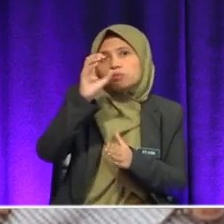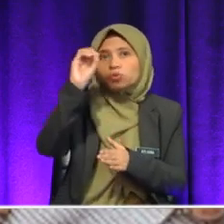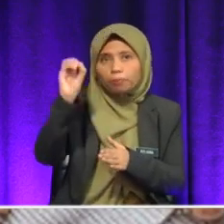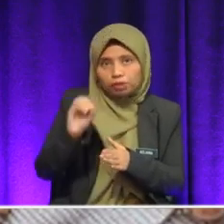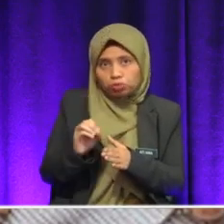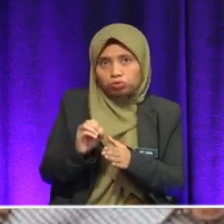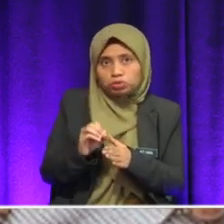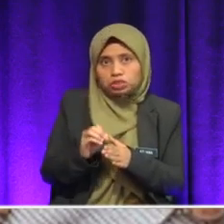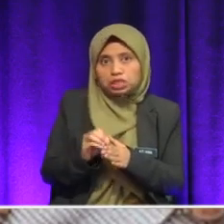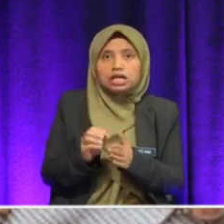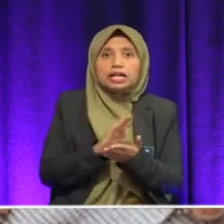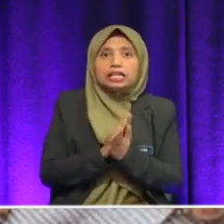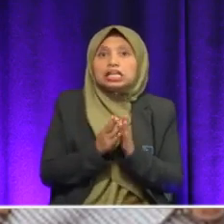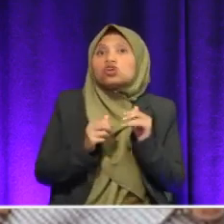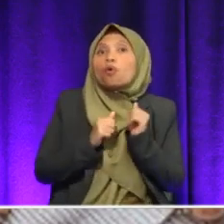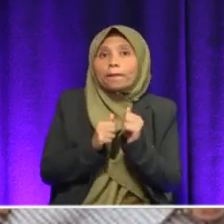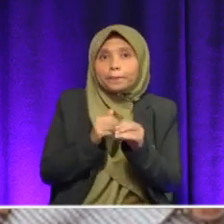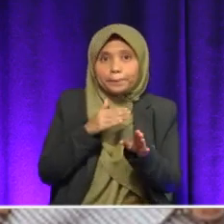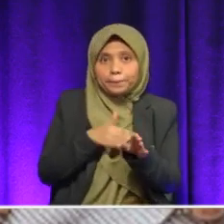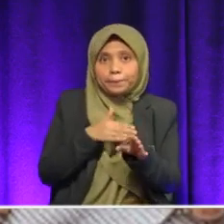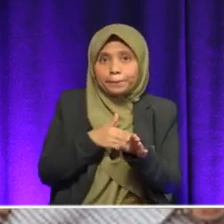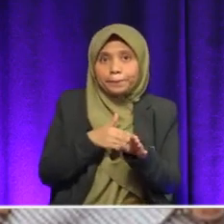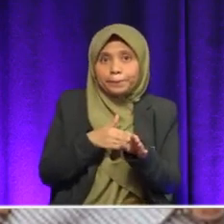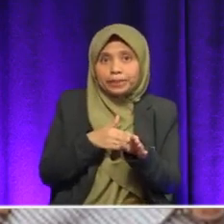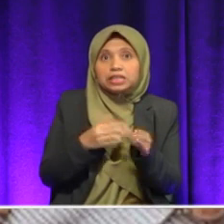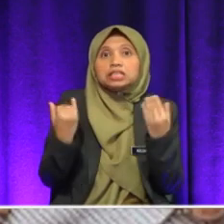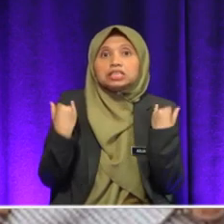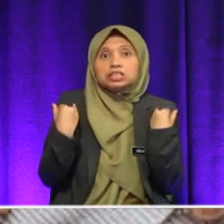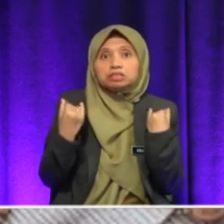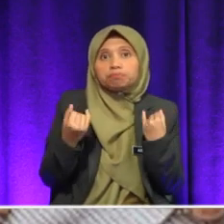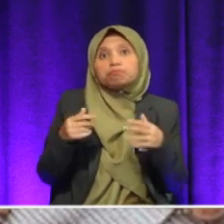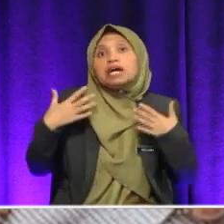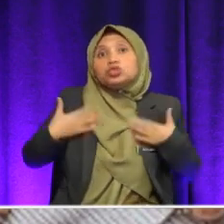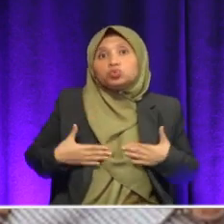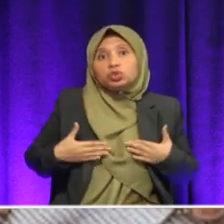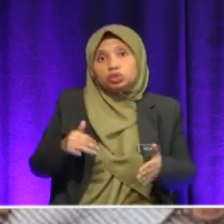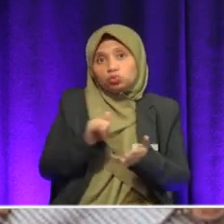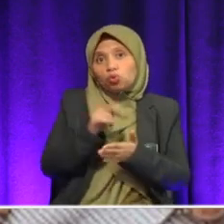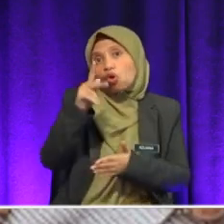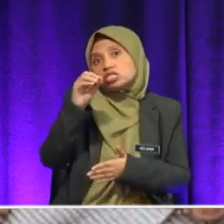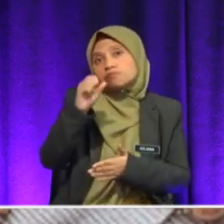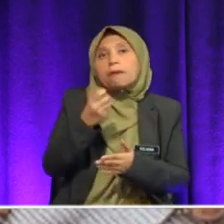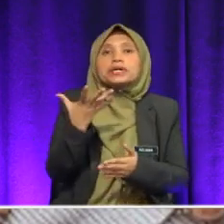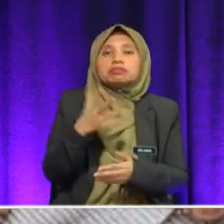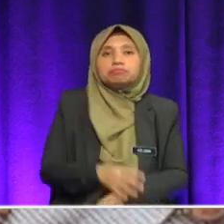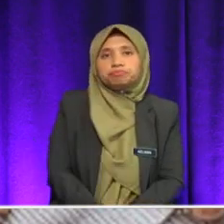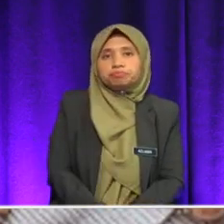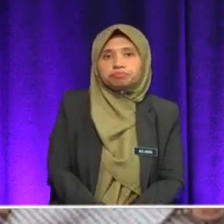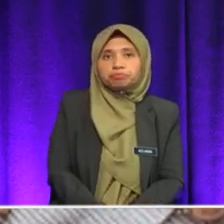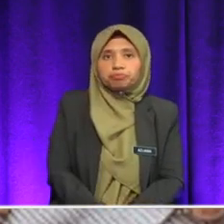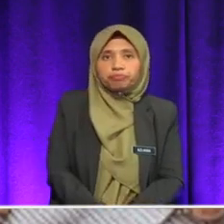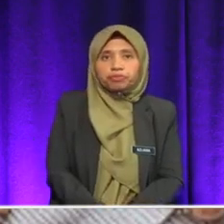kepada keperluan sesuatu pakaian itu sendirilah Oke ke sini